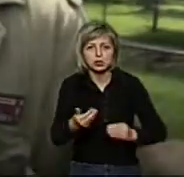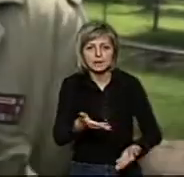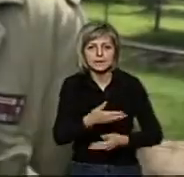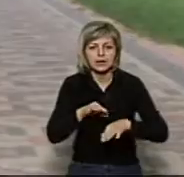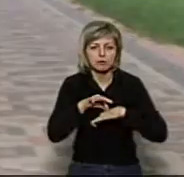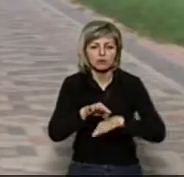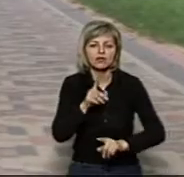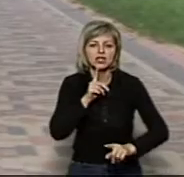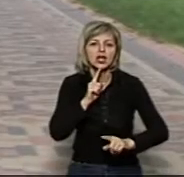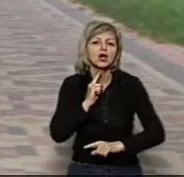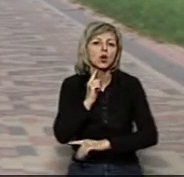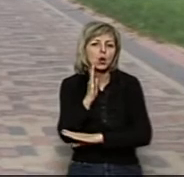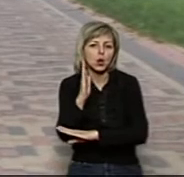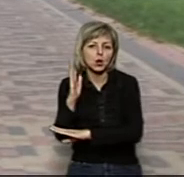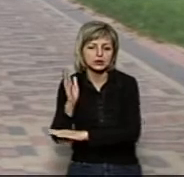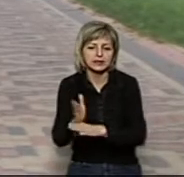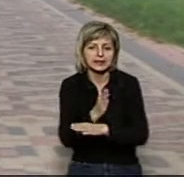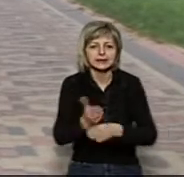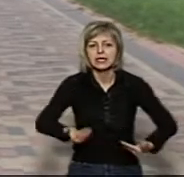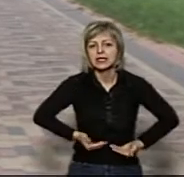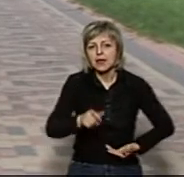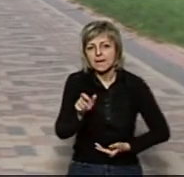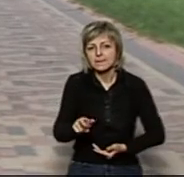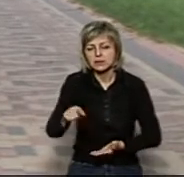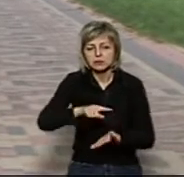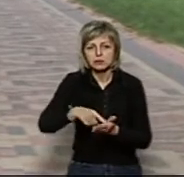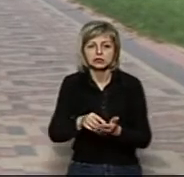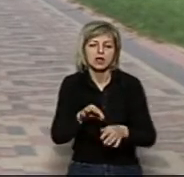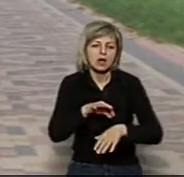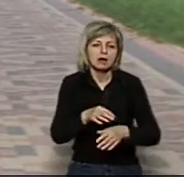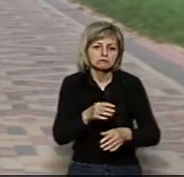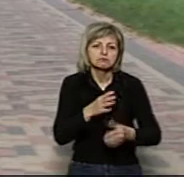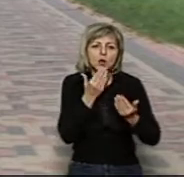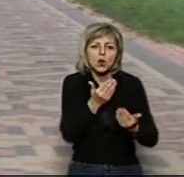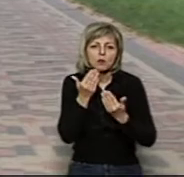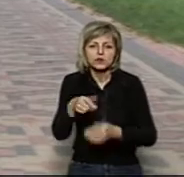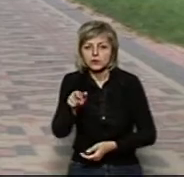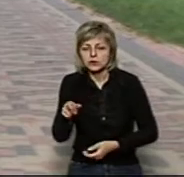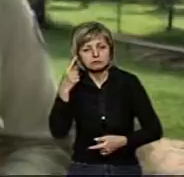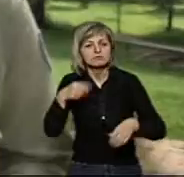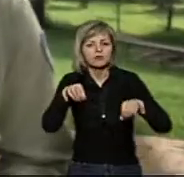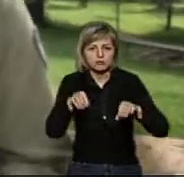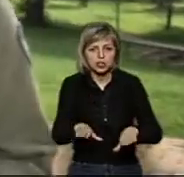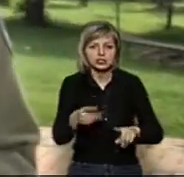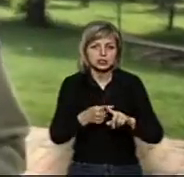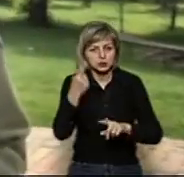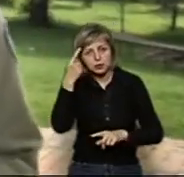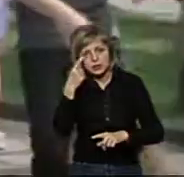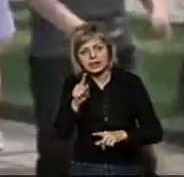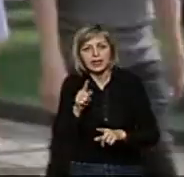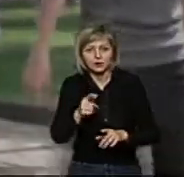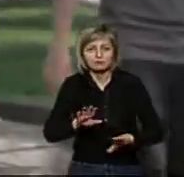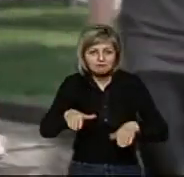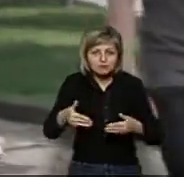провели голосування саме серед мешканців міста, проводили соціальні опитування і вирішили, що все-таки цю ідею будемо